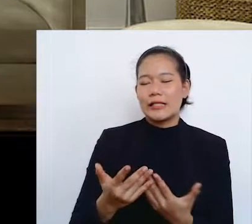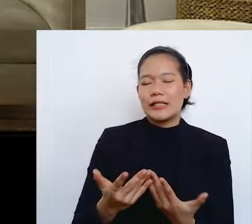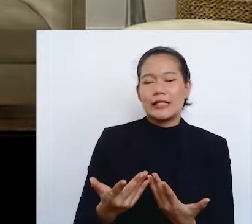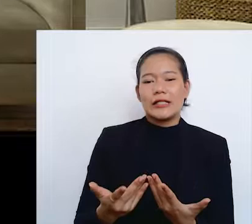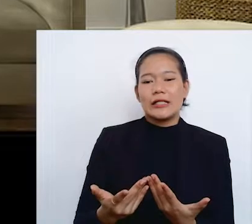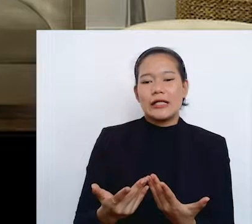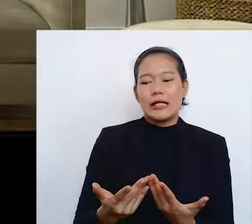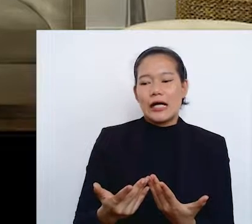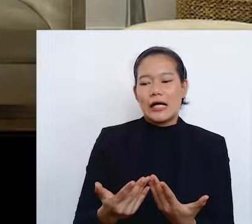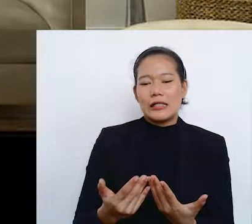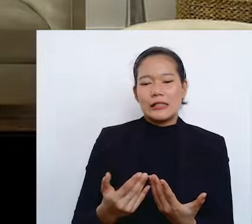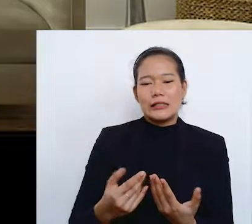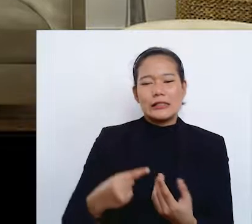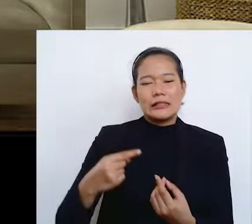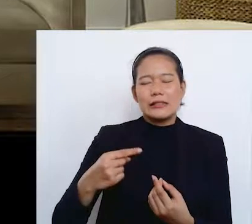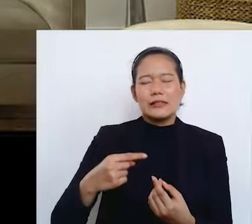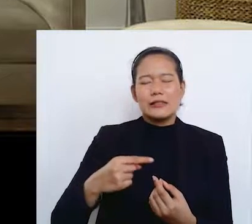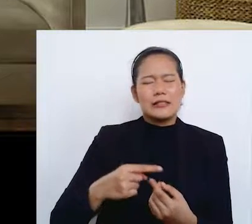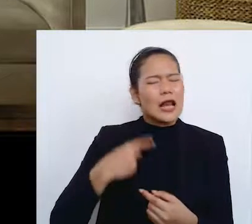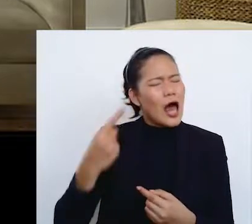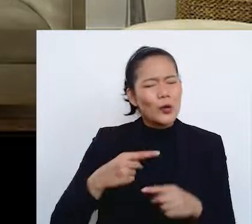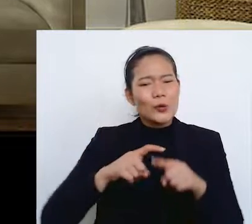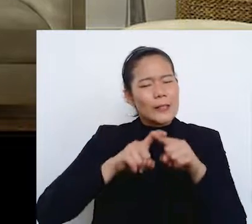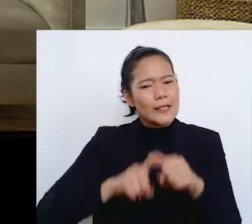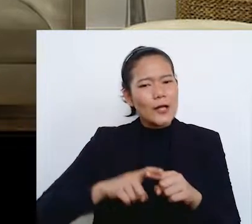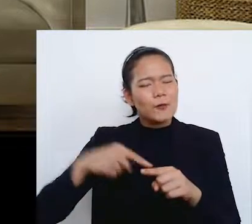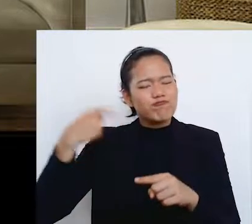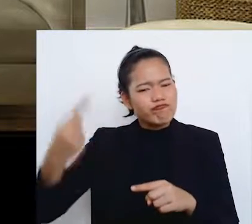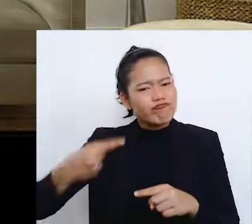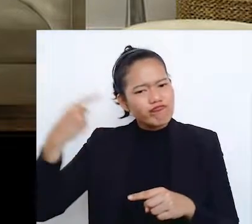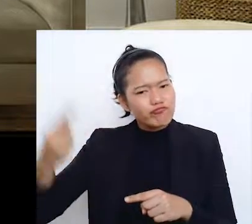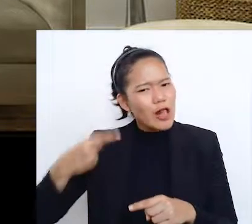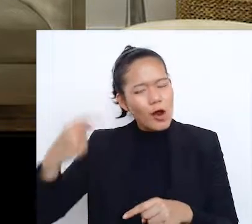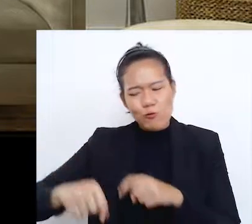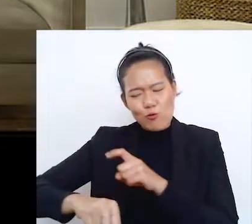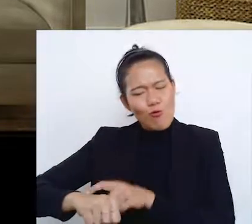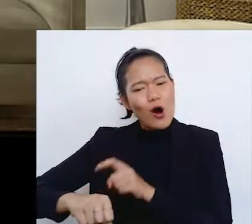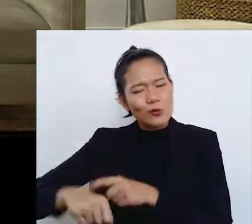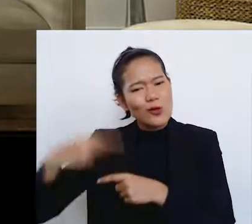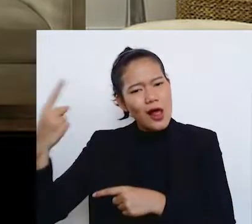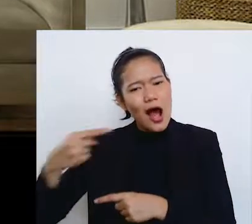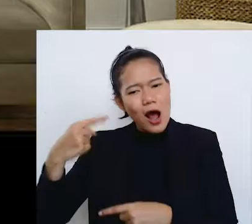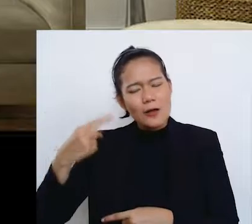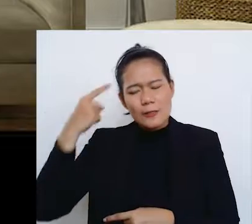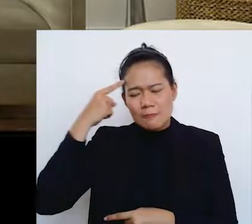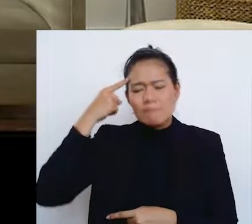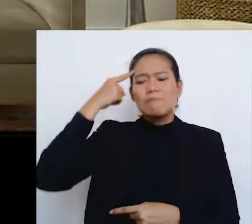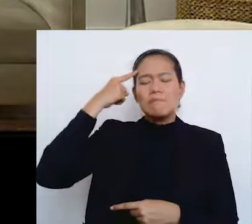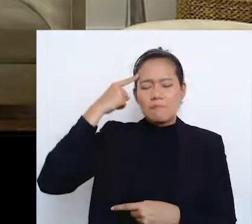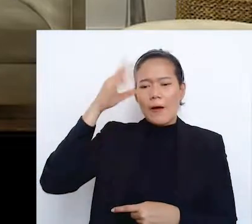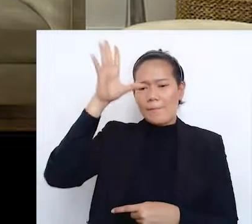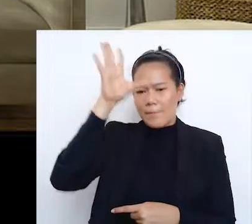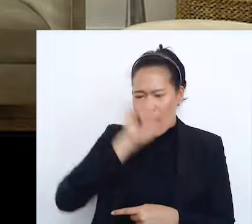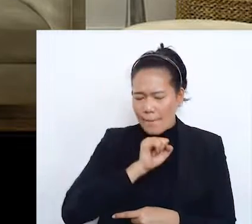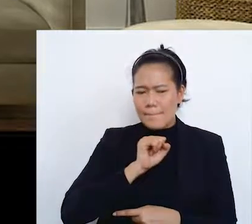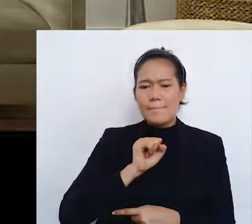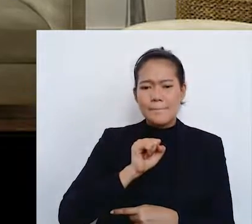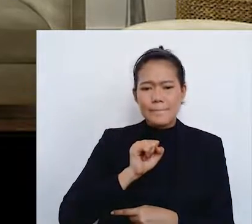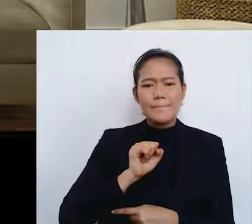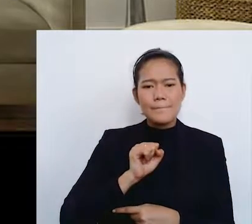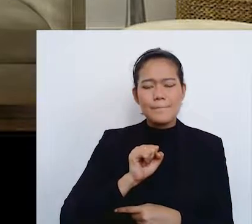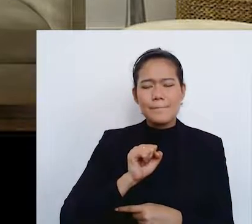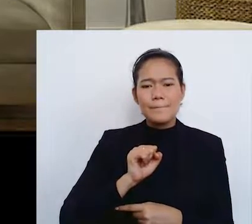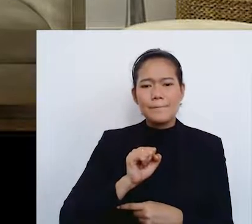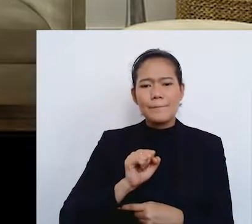hari, tetapi setiap saat, setiap waktu. Menyadari providensia